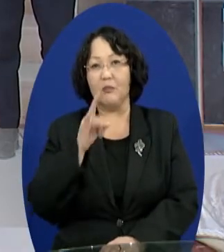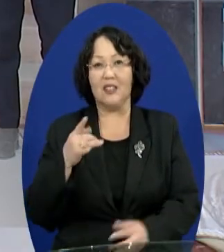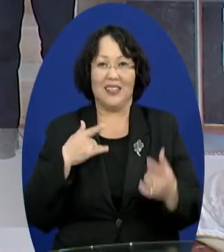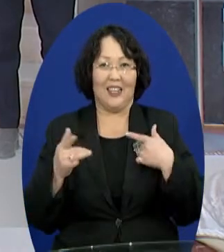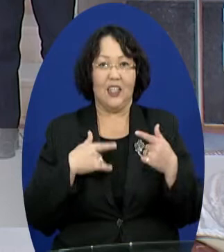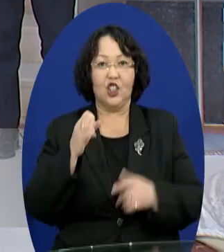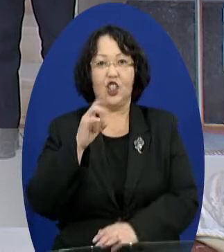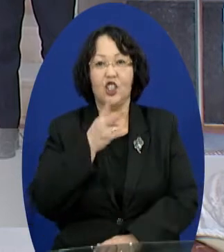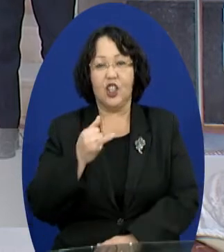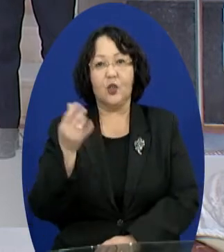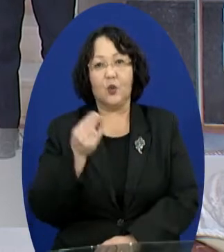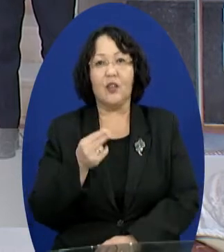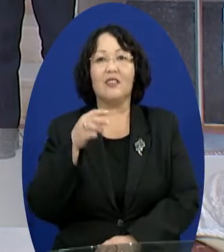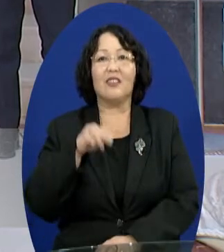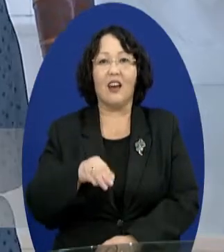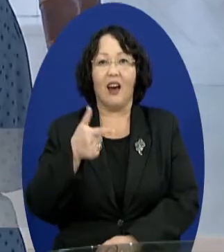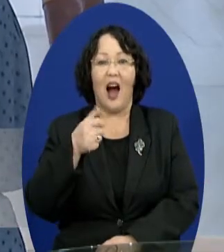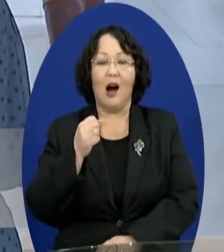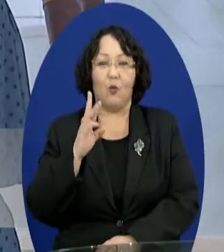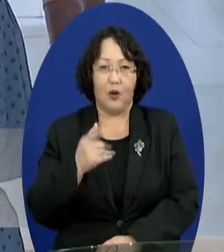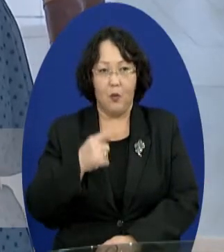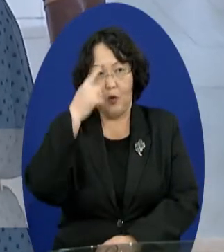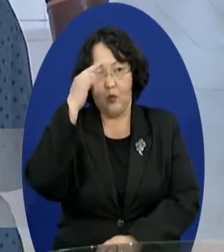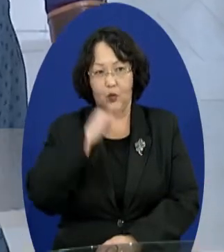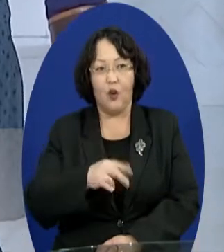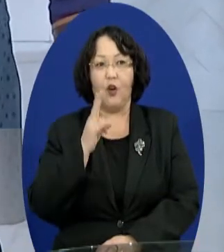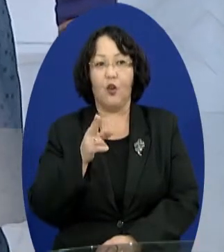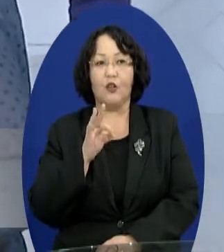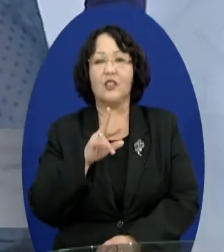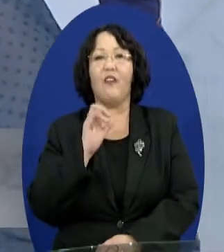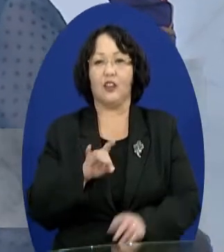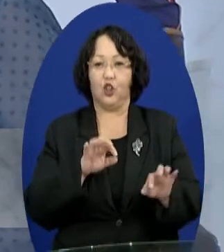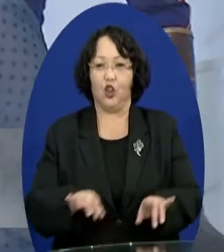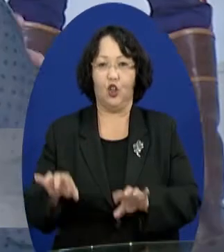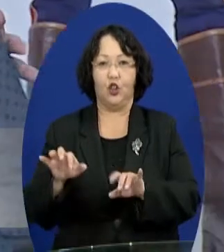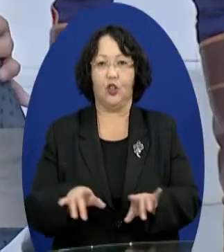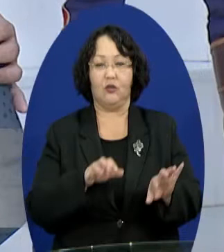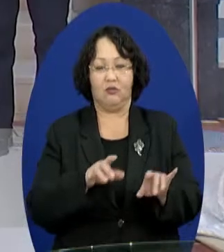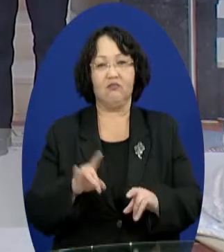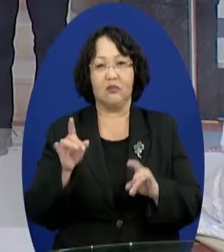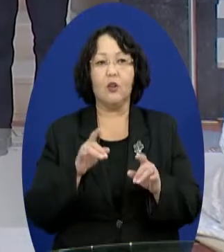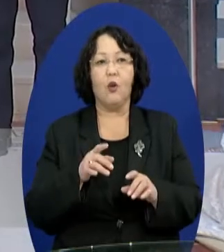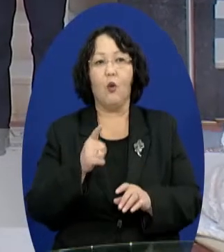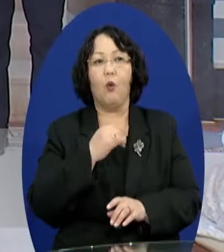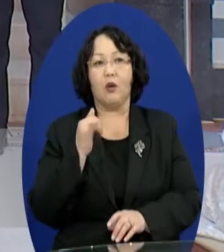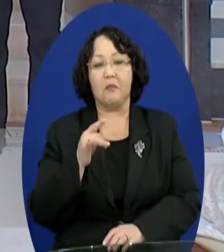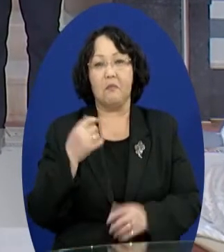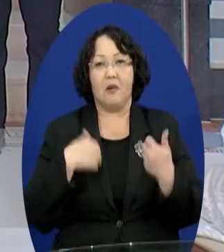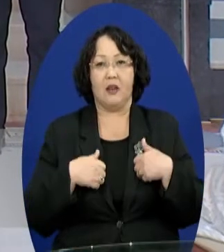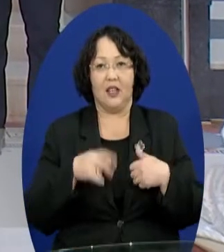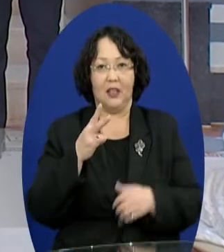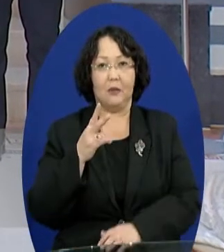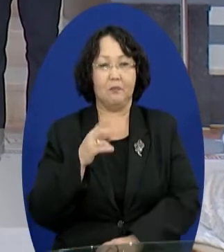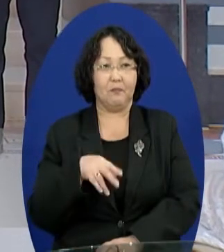зураач Төдөв Доржийн Ганхуйг, Монгол улсын консерваторийн төгөлдөр хуурын багш Намсран Ганчмиг, Монголын урчуудын эвлэгийн